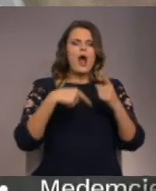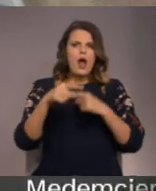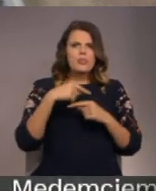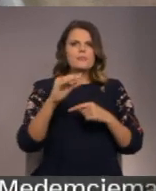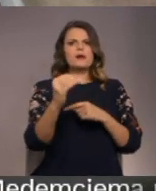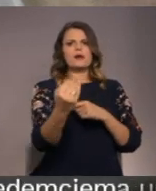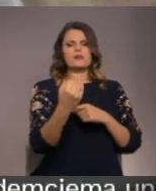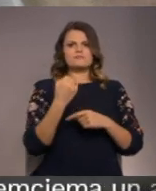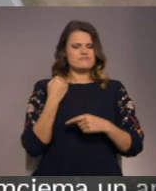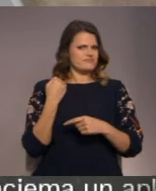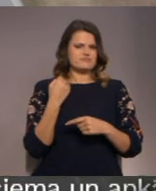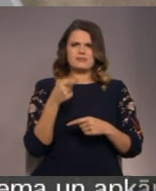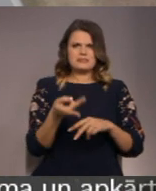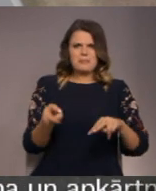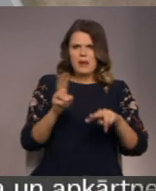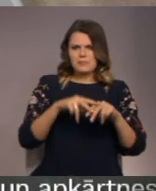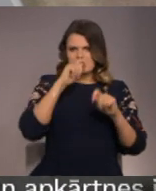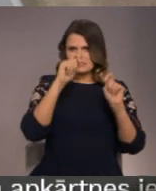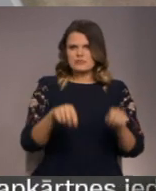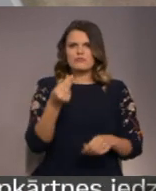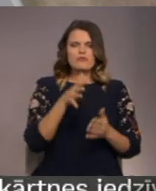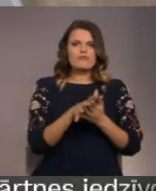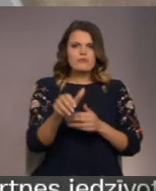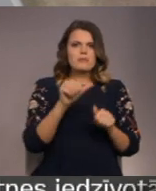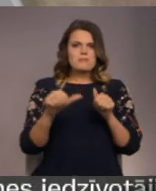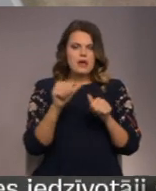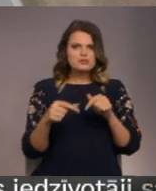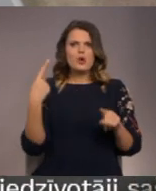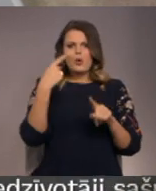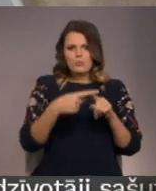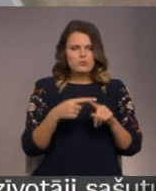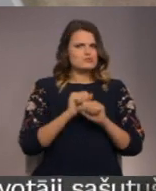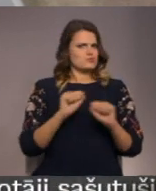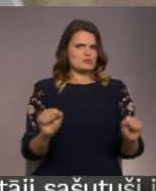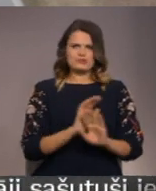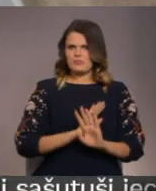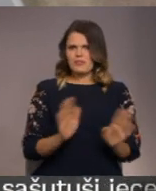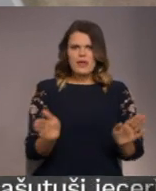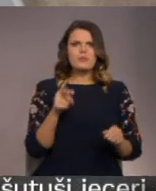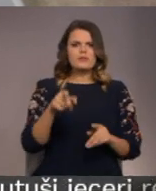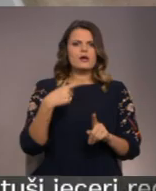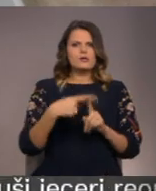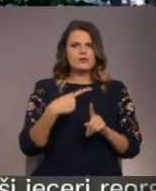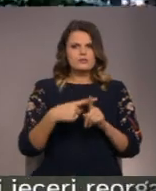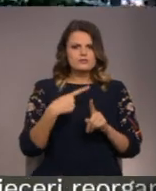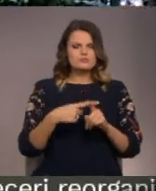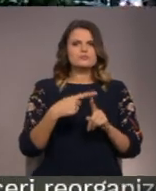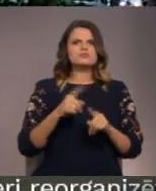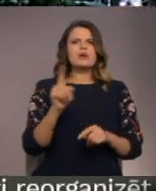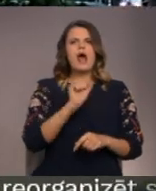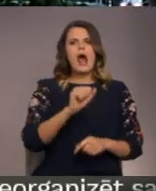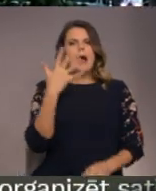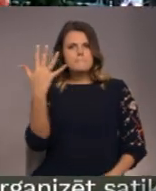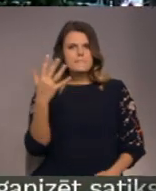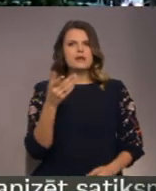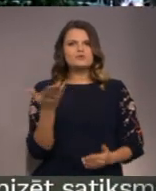Rīgas Medemciemā, ir nevien papildus izdevumu iedzīvotājiem, bet arī neuzlabo drošību. Tas ir krustojums R8, kura krustojas R5,